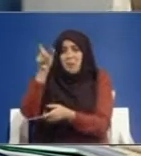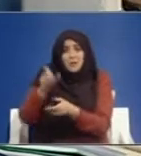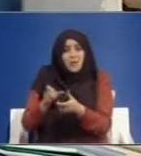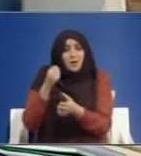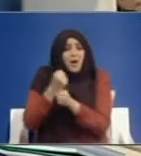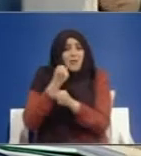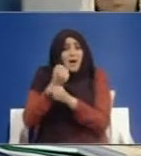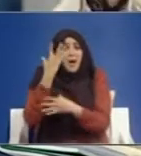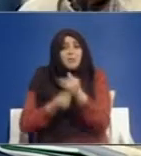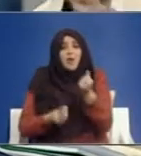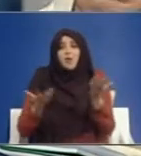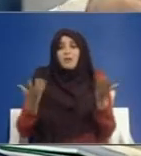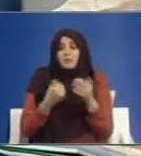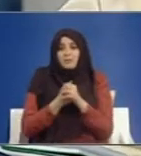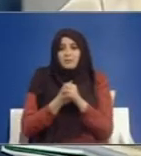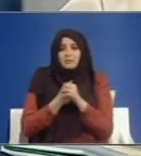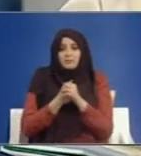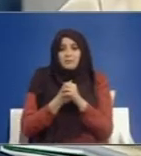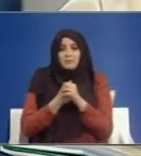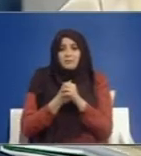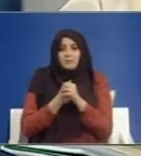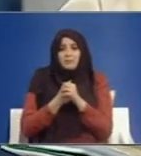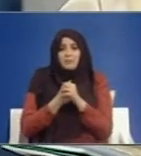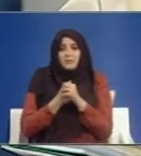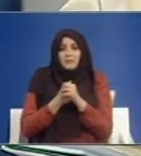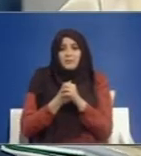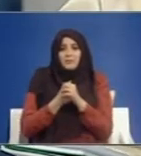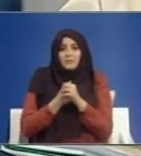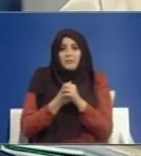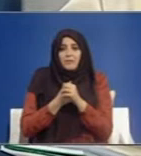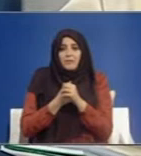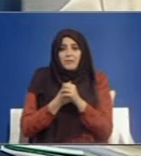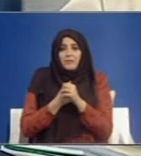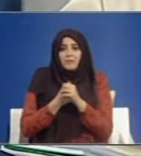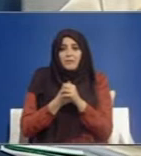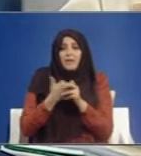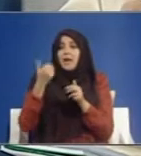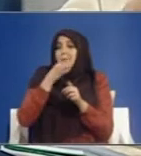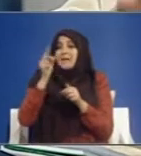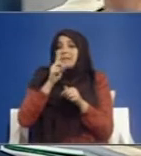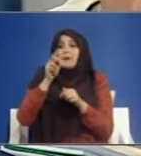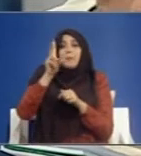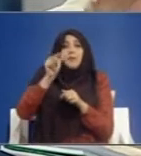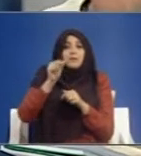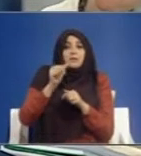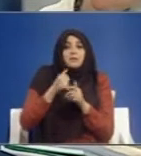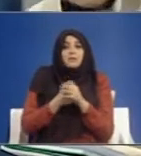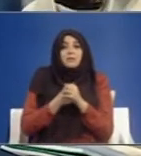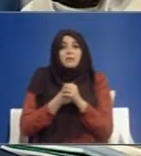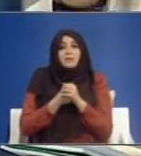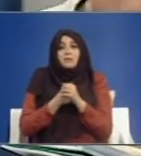هذا العامل. هي كي قالت غير مبرر ما قالت الناش، هل استأذنت أم لم تستأذن ما قالت الناش؟ هذا الكلام هذا غير مبرر،